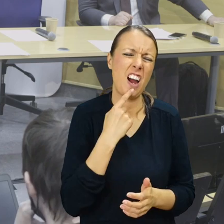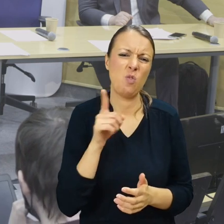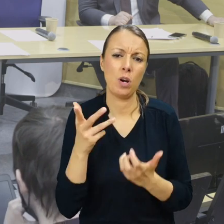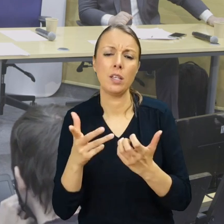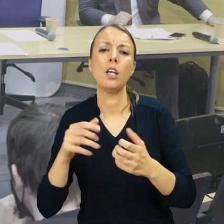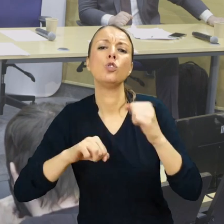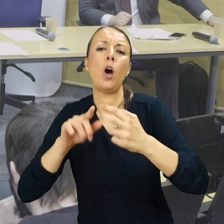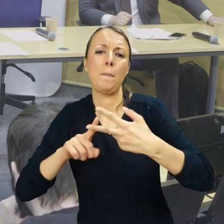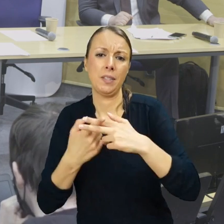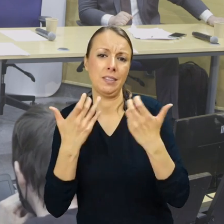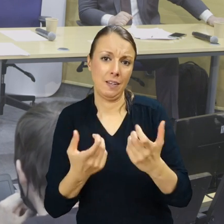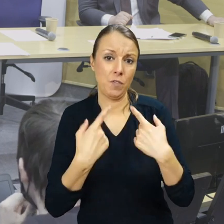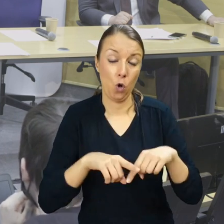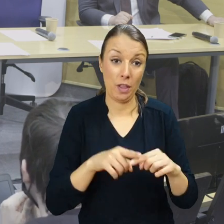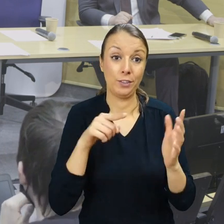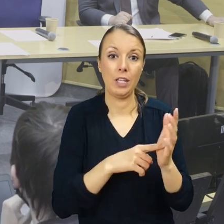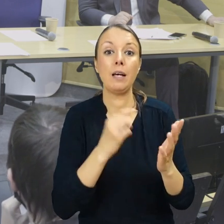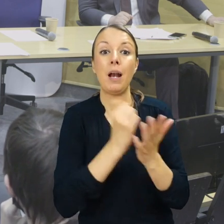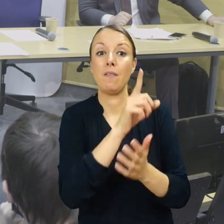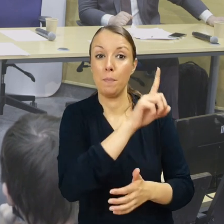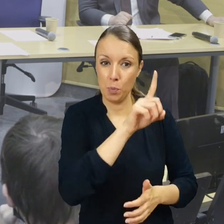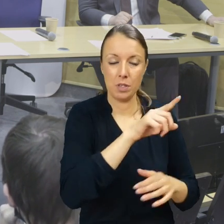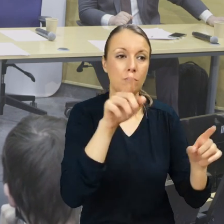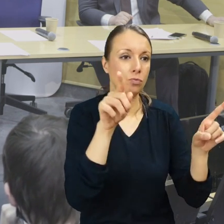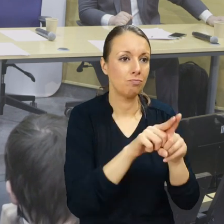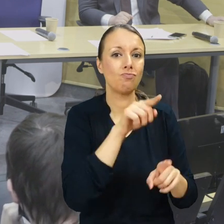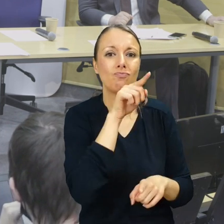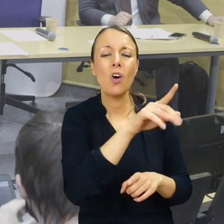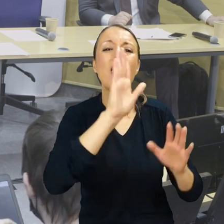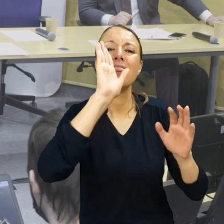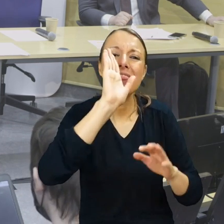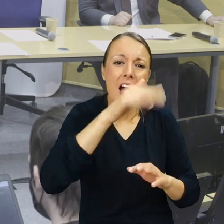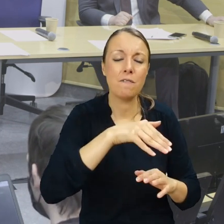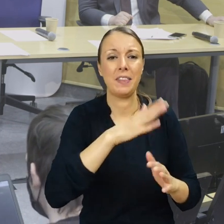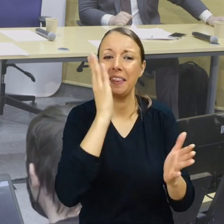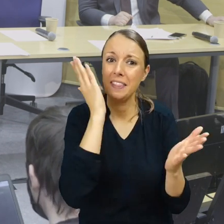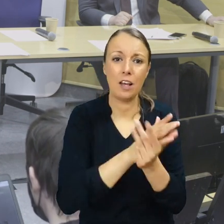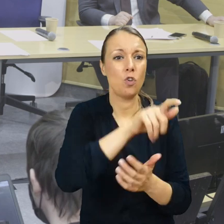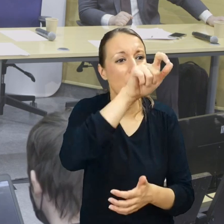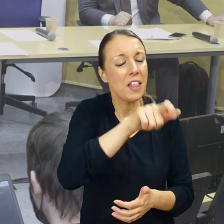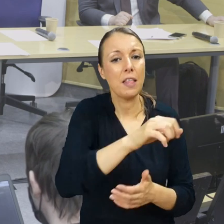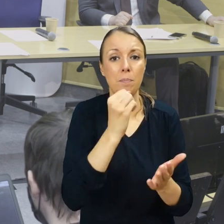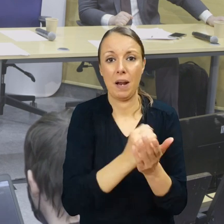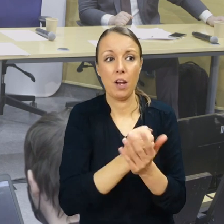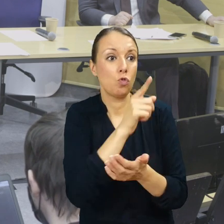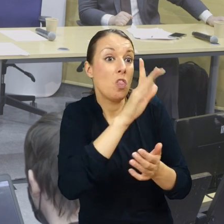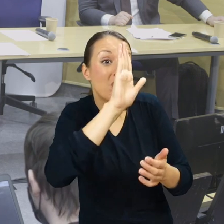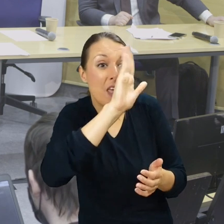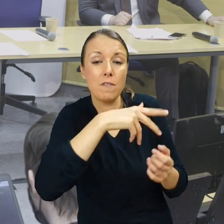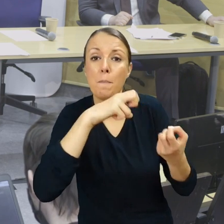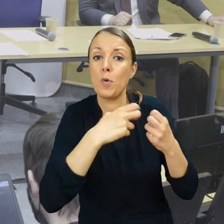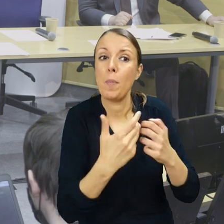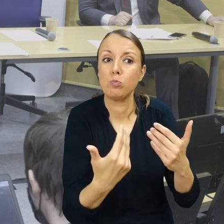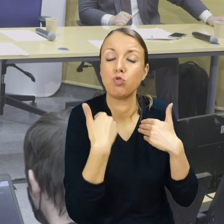administracyjne, że ta sprawa publiczna to mogła być sprawa czysto indywidualna. To mógł być problem życiowy wymyślony przez